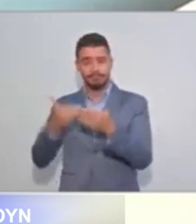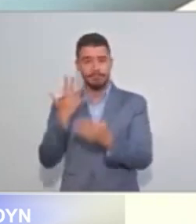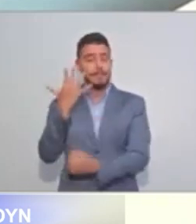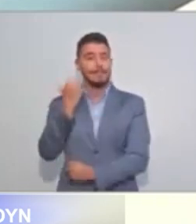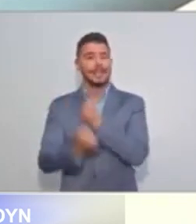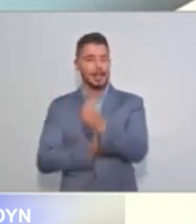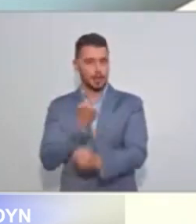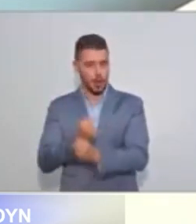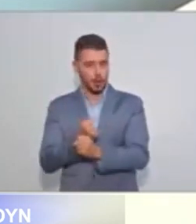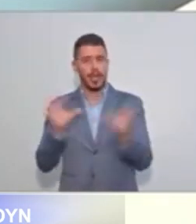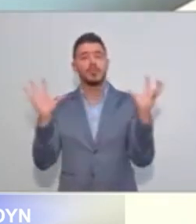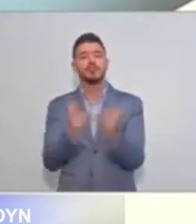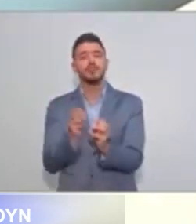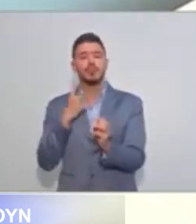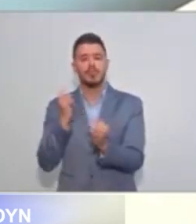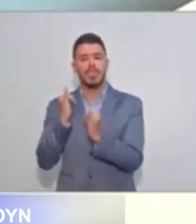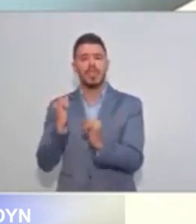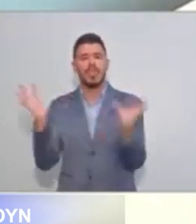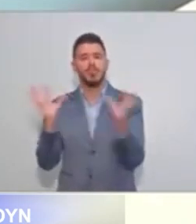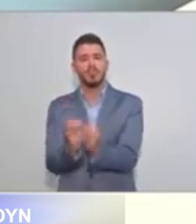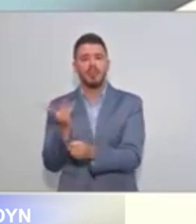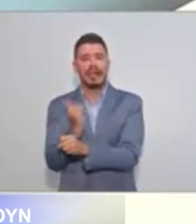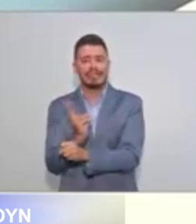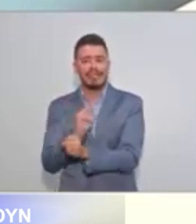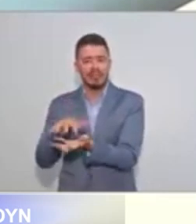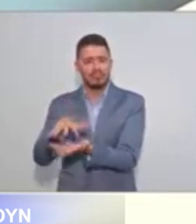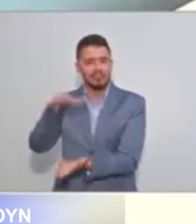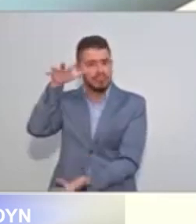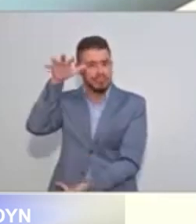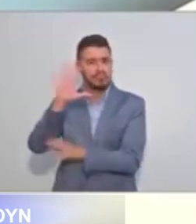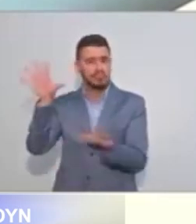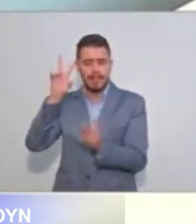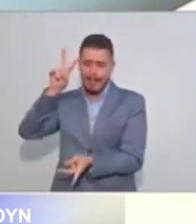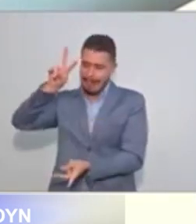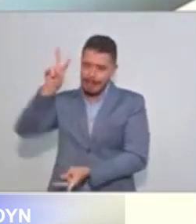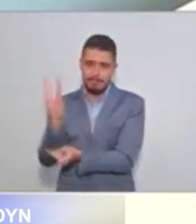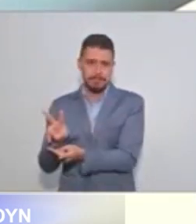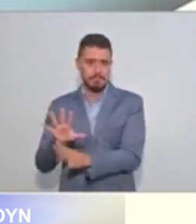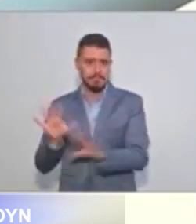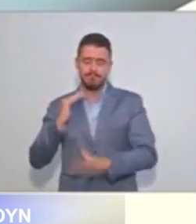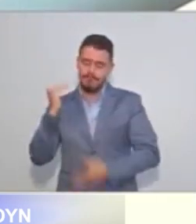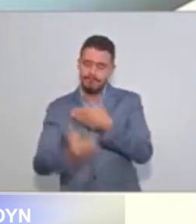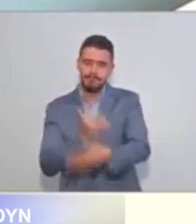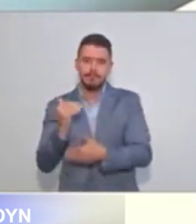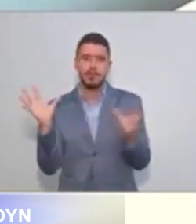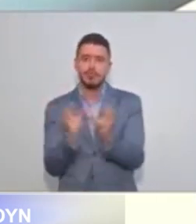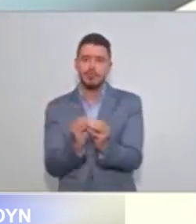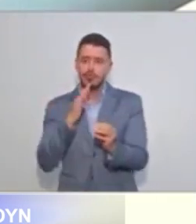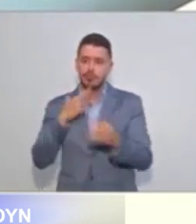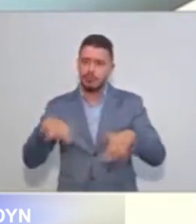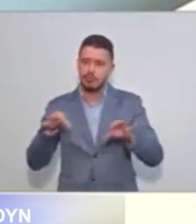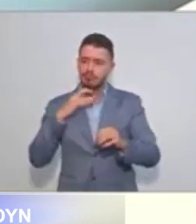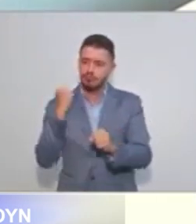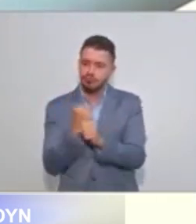απογραφειοκρατικοποίηση των διαδικασιών που σχετίζονται με την επαγγελματική και την οικονομική δραστηριότητα, αλλά ακόμα έχουμε μπροστά μας δρόμο, τον οποίο